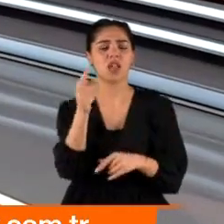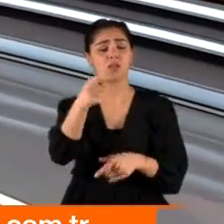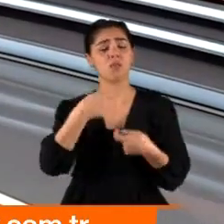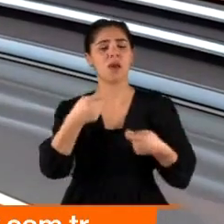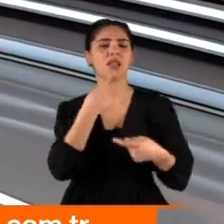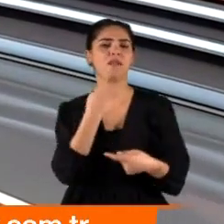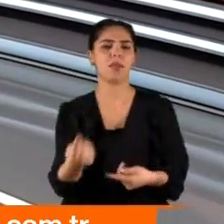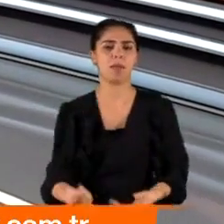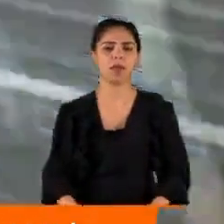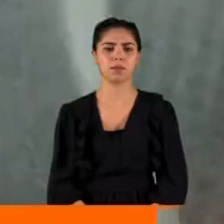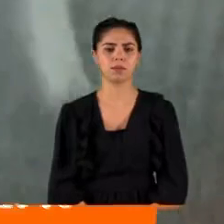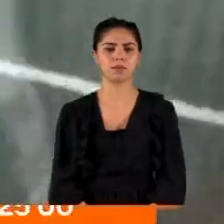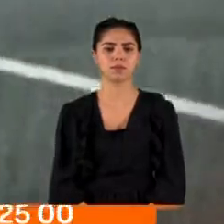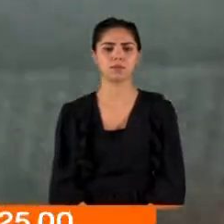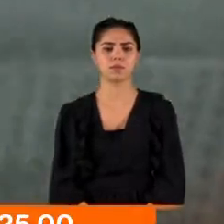masraf.